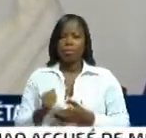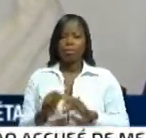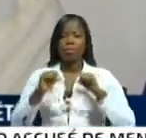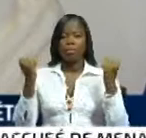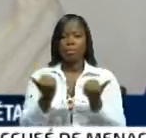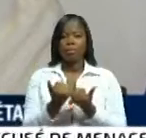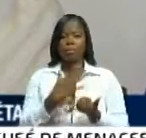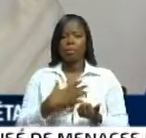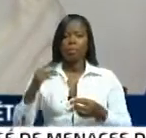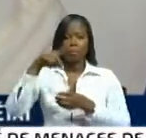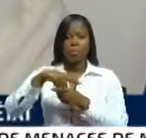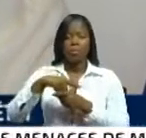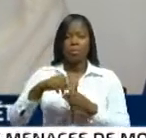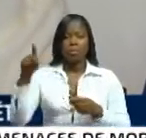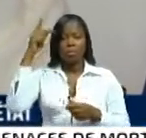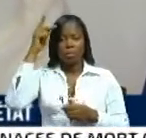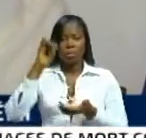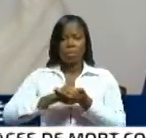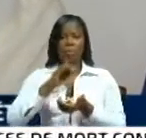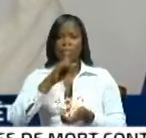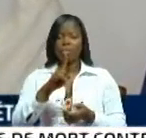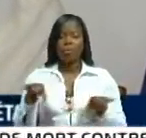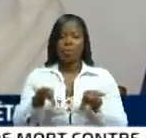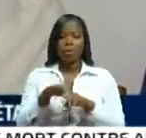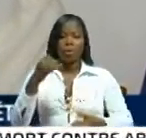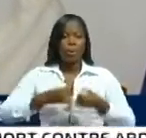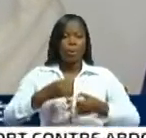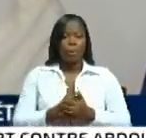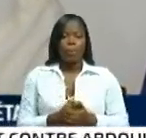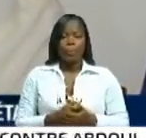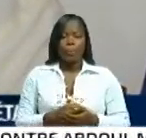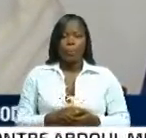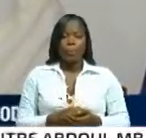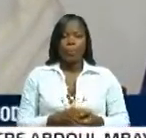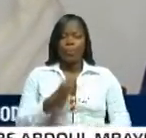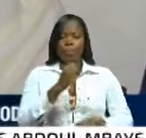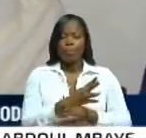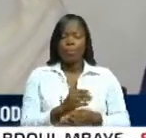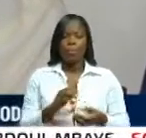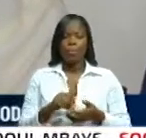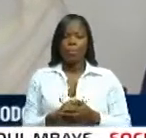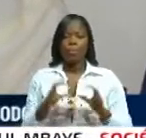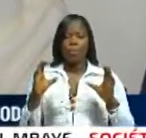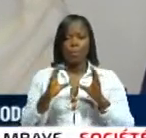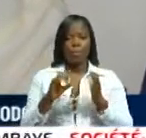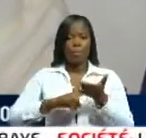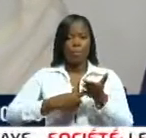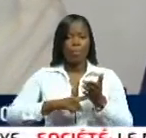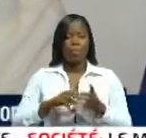et des partis politiques c'est con si la validité des cartes nationales d'identité dûment